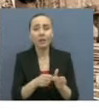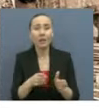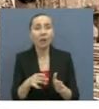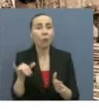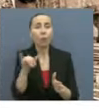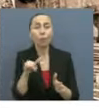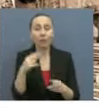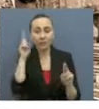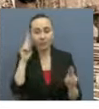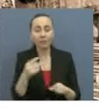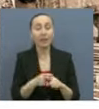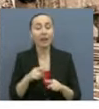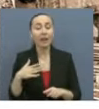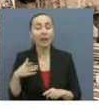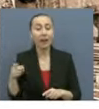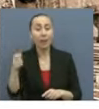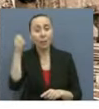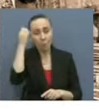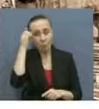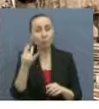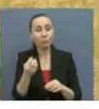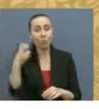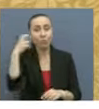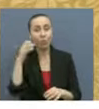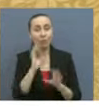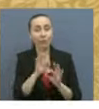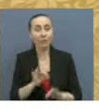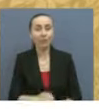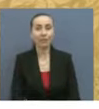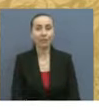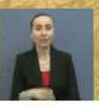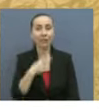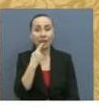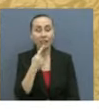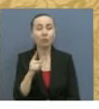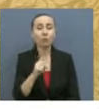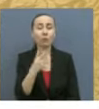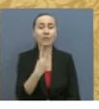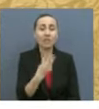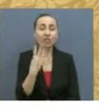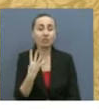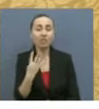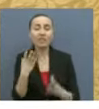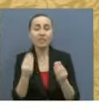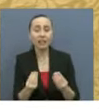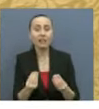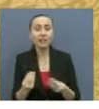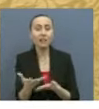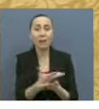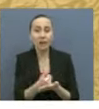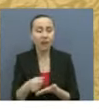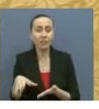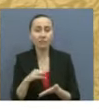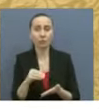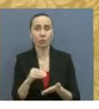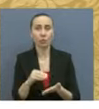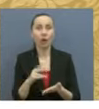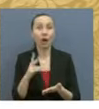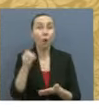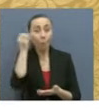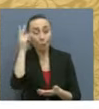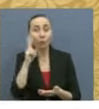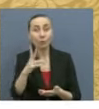никуда, наша героиня отчетливо помнит и сегодня. Говорили, чтобы за 3-4 дня собрались. Ну, которые так умны были,